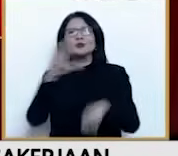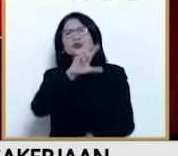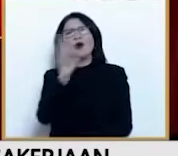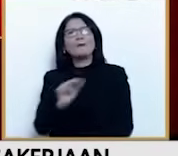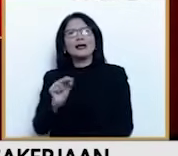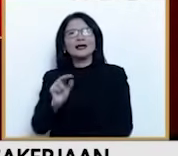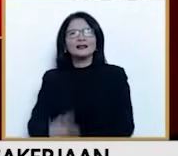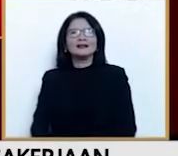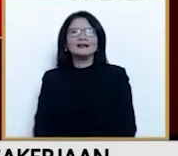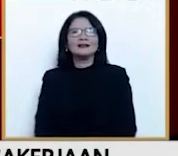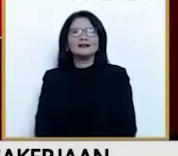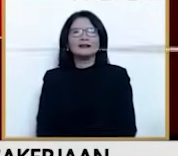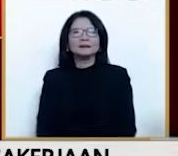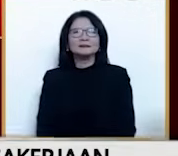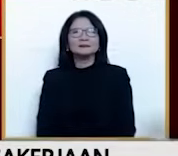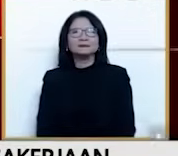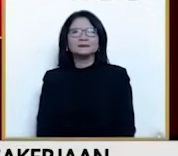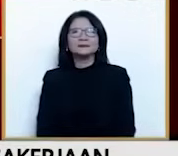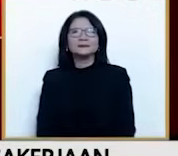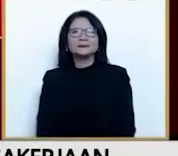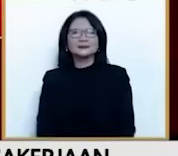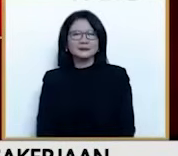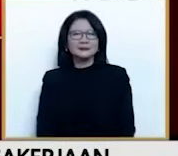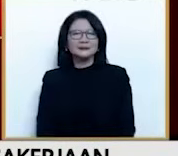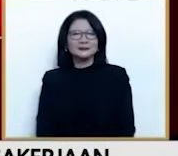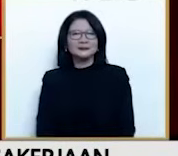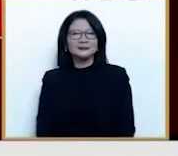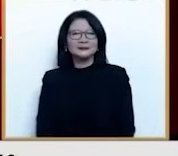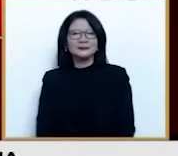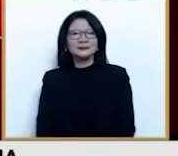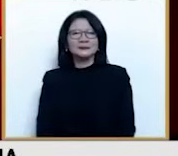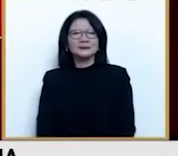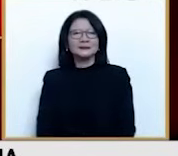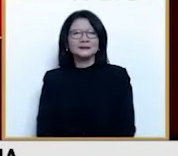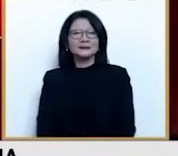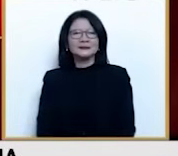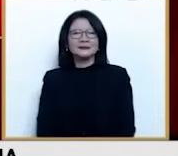kasih. Baik, masih ada waktu tersisa, ingin